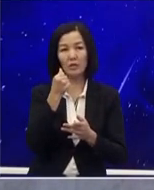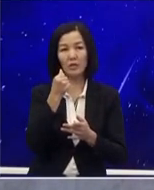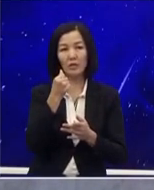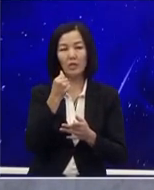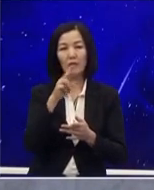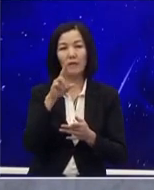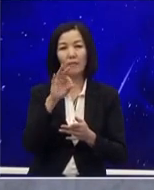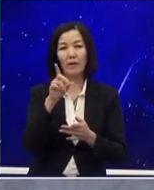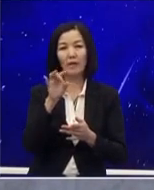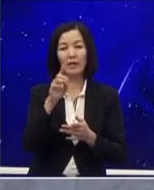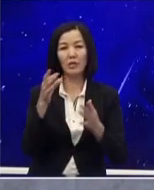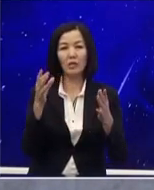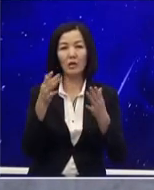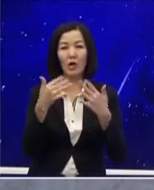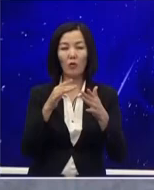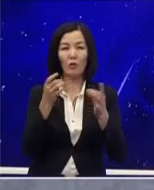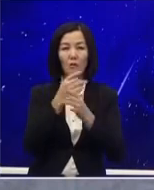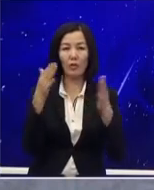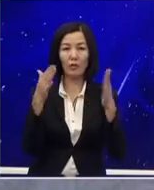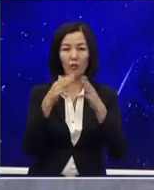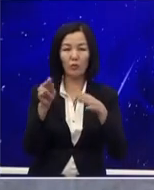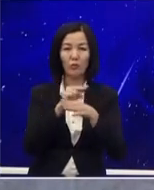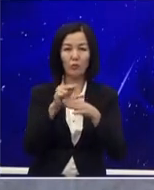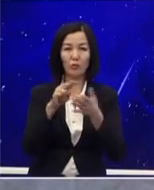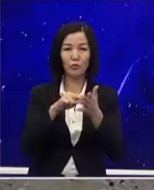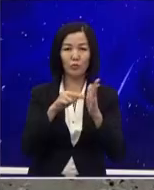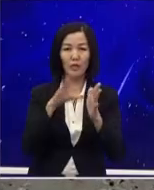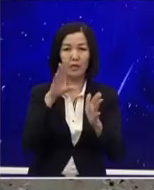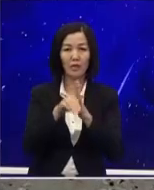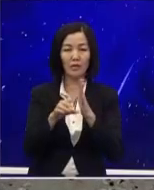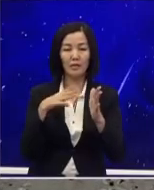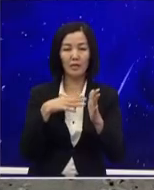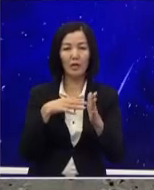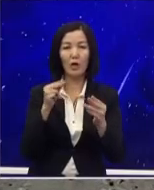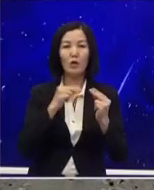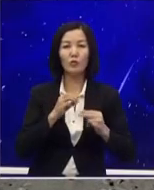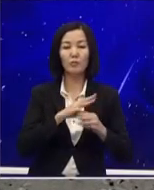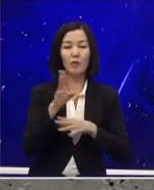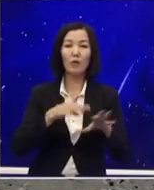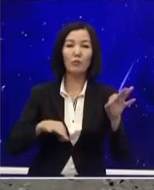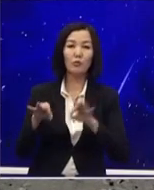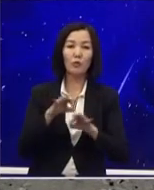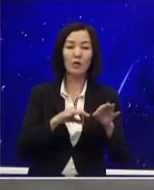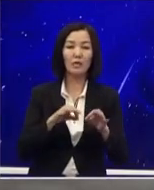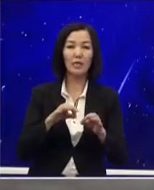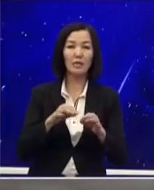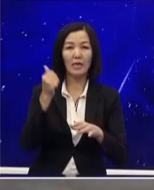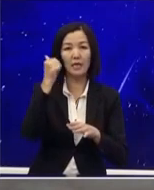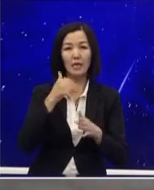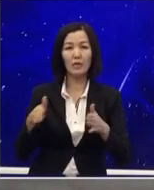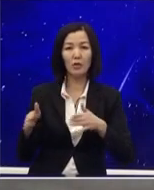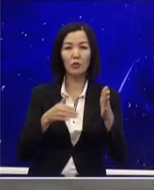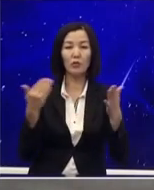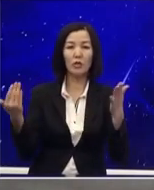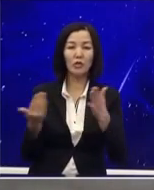пограничник ауылдық мәдениет үйін күрделі жөндеуден өткізсек па деп жоспарымыз бар. Жұмыспен қамту жол картасы бағдарламасымен аудандағы ескі жолдар